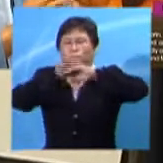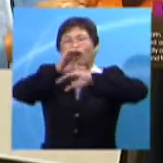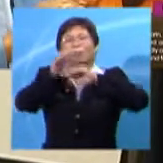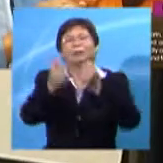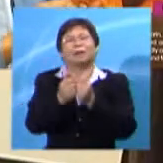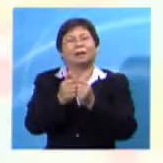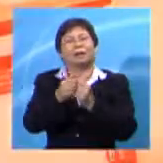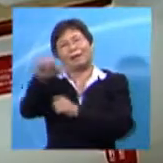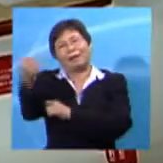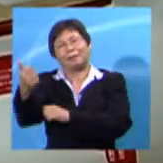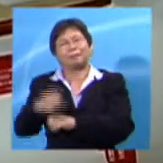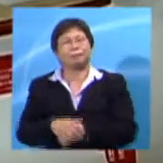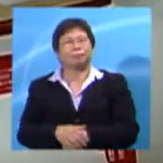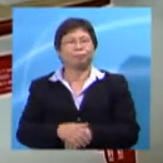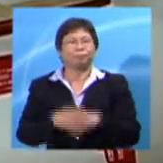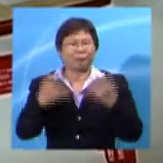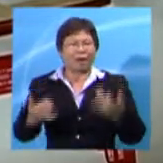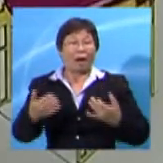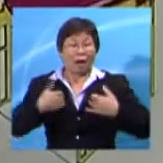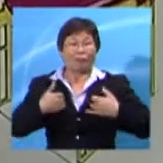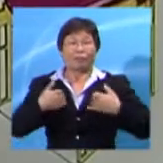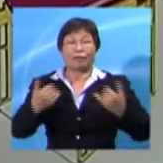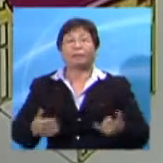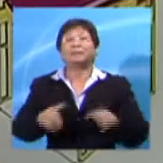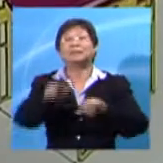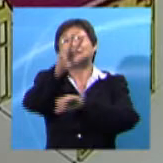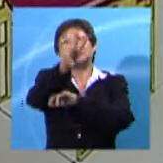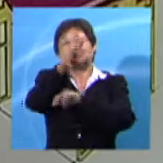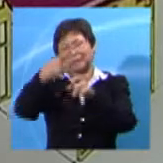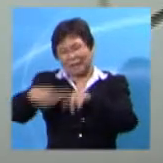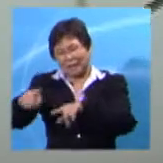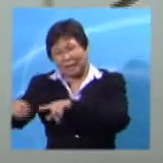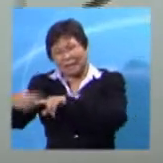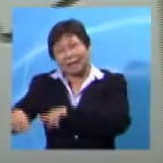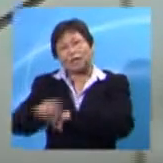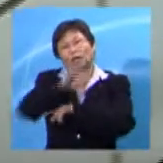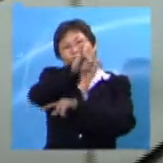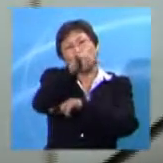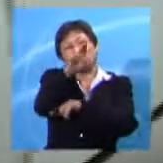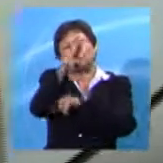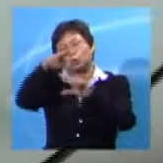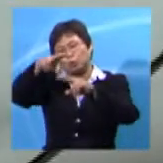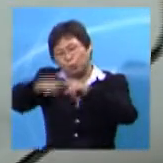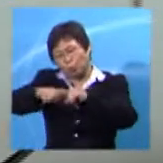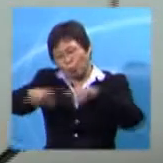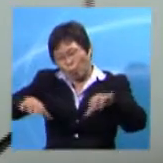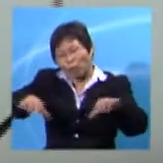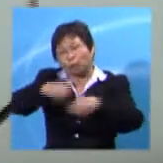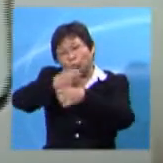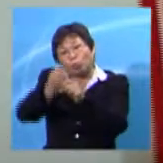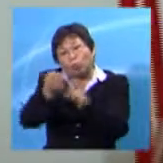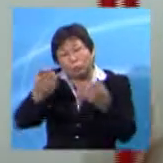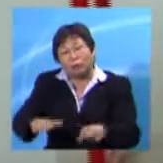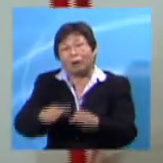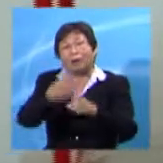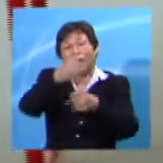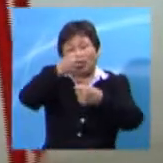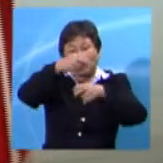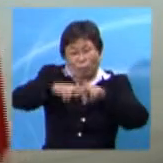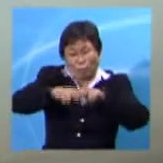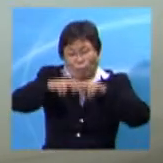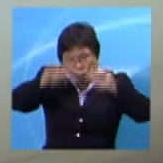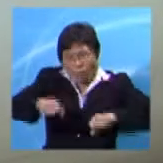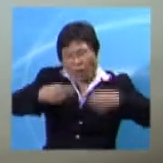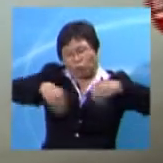beberapa unit lain. Setakat ini terdapat 3 variasi justul telah dihasilkan. Produk ini diyakini mampu